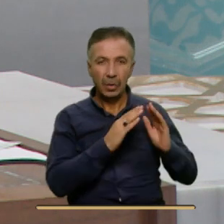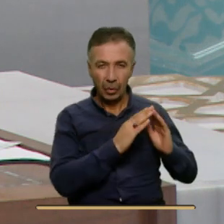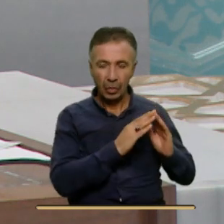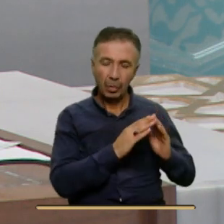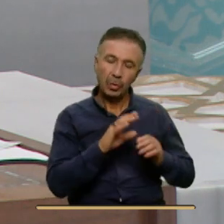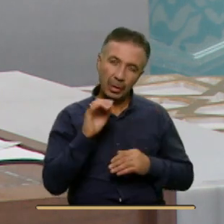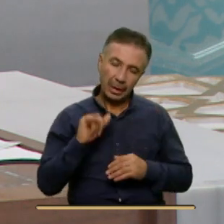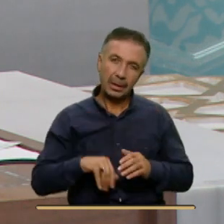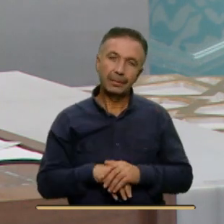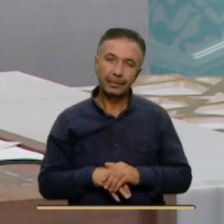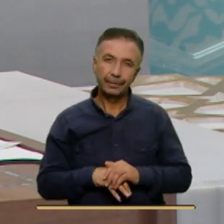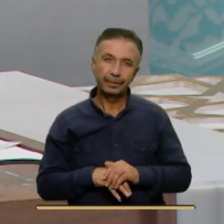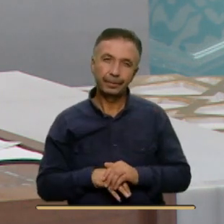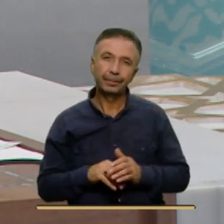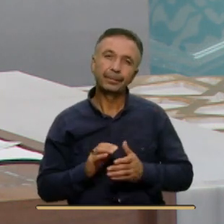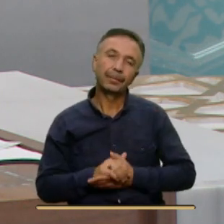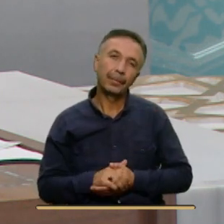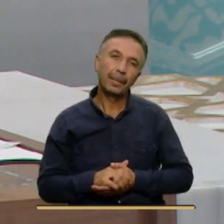hakkı.